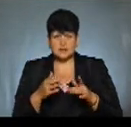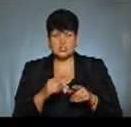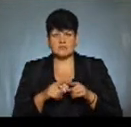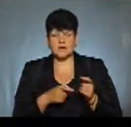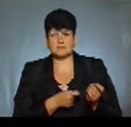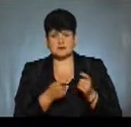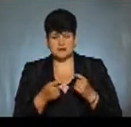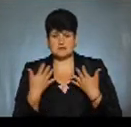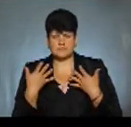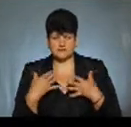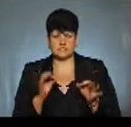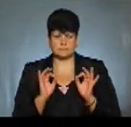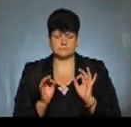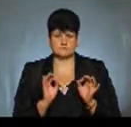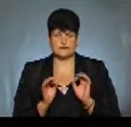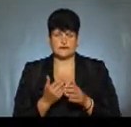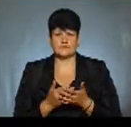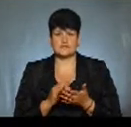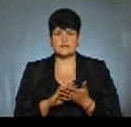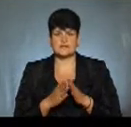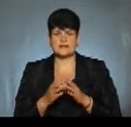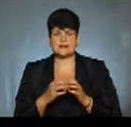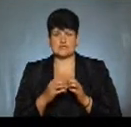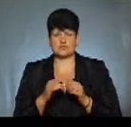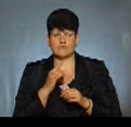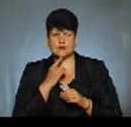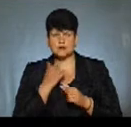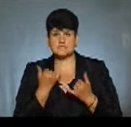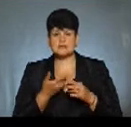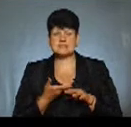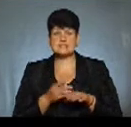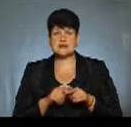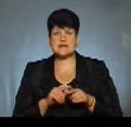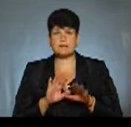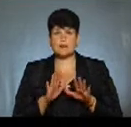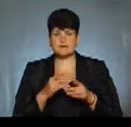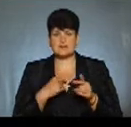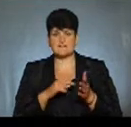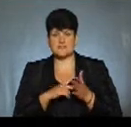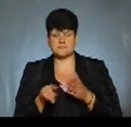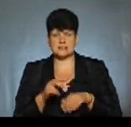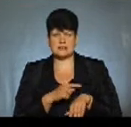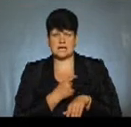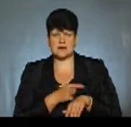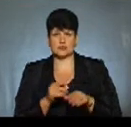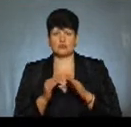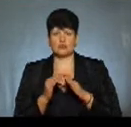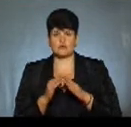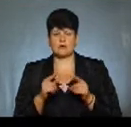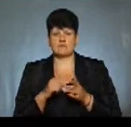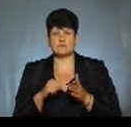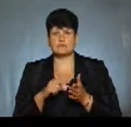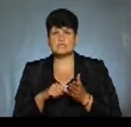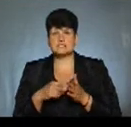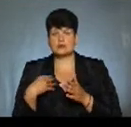до нас вже в стані середньої важкості. На даний момент вона виписана від нас з лікарні додому в місто Львів по місцю